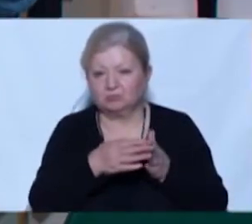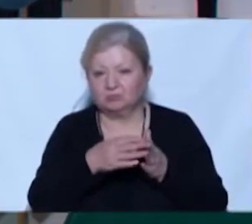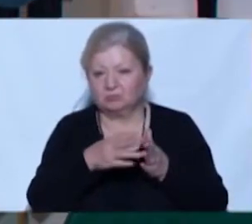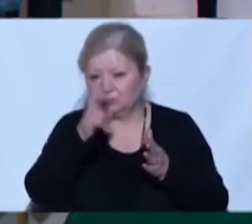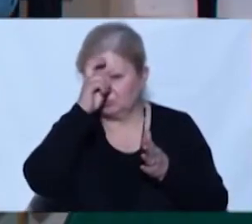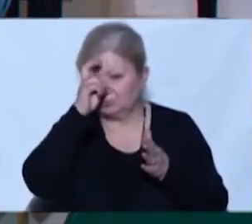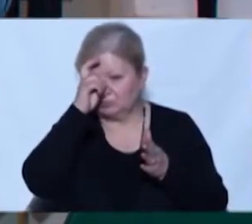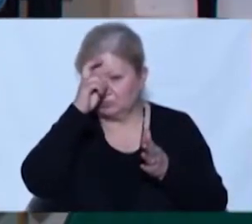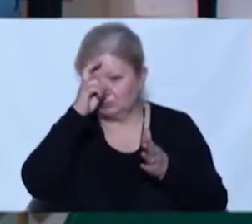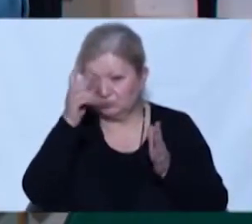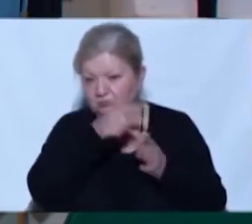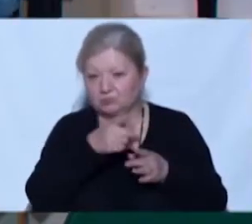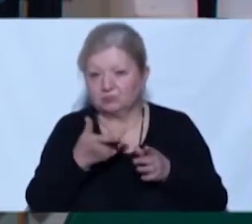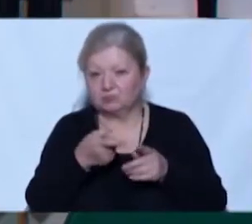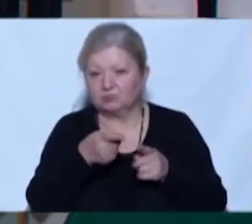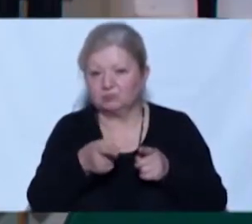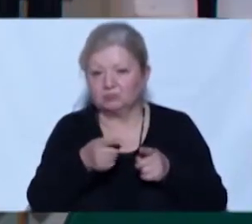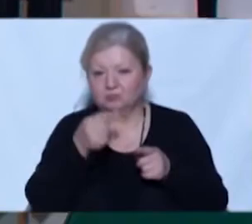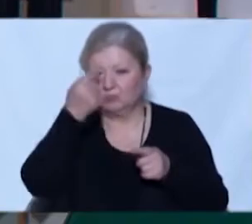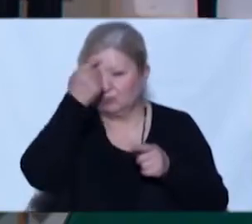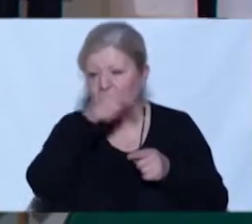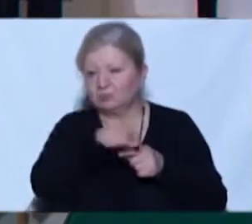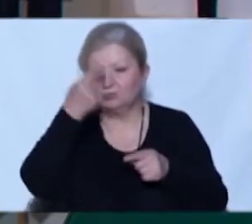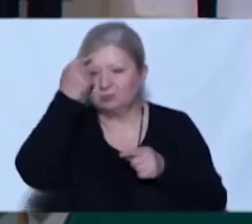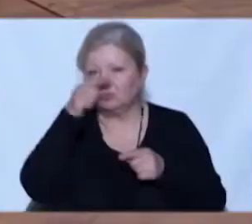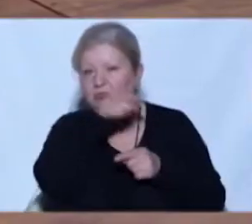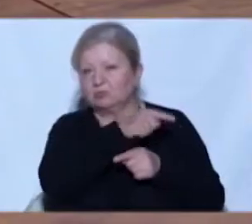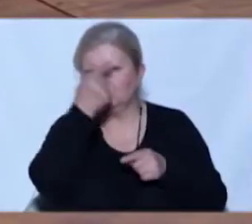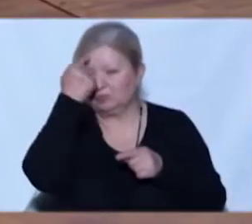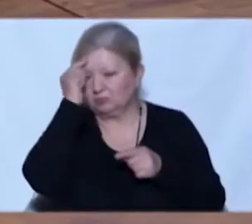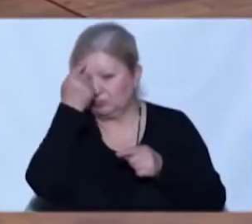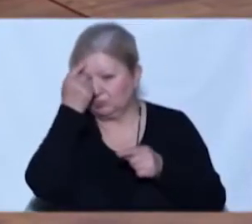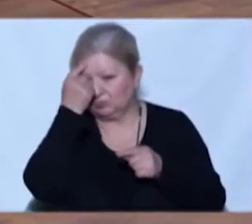ქვეყანას, რომელსაც ის ინდოეთად მოიხსენიებდა.